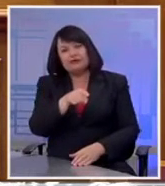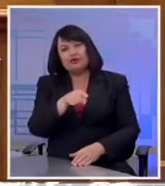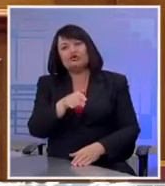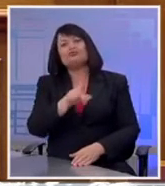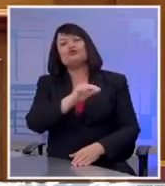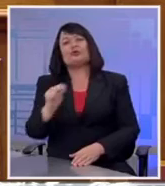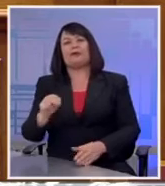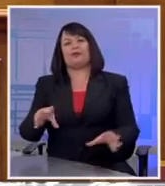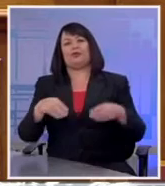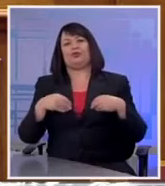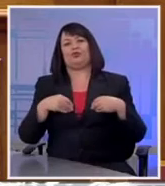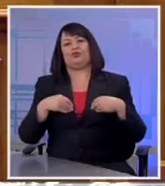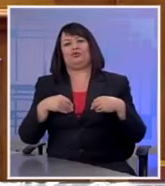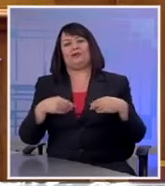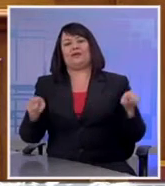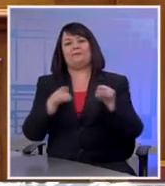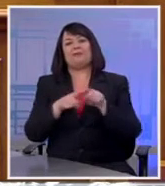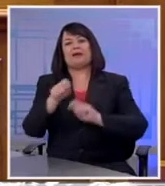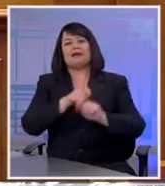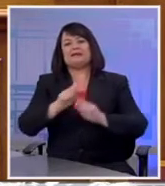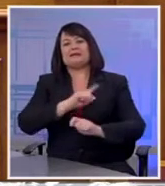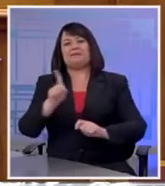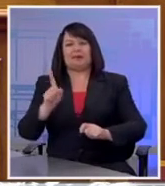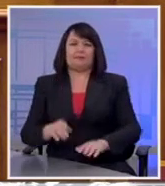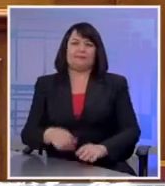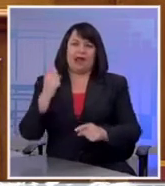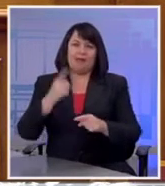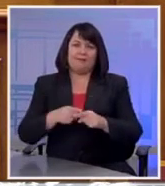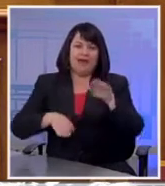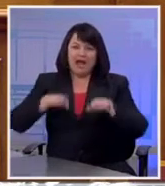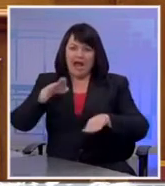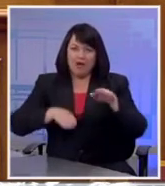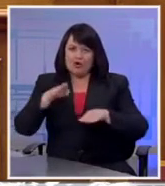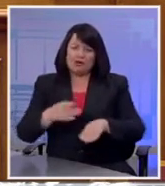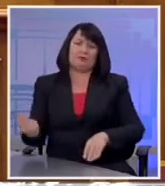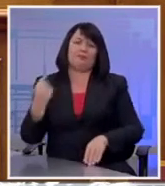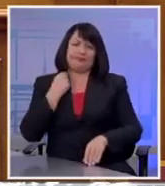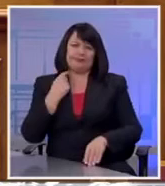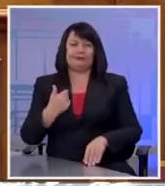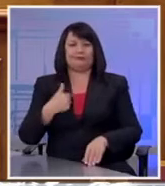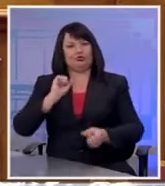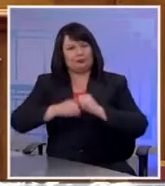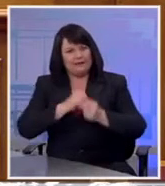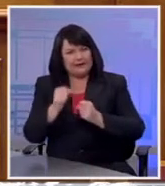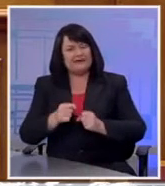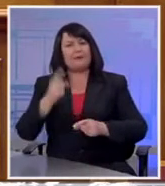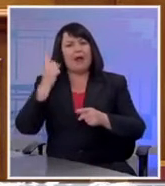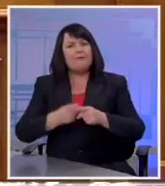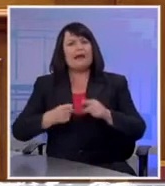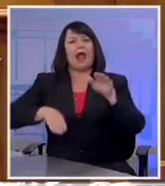το ίδιο. Και πήγε χαμένη όλη η προσπάθεια της απλής αναλογικής, γιατί η προσπάθεια της απλής αναλογικής ήταν